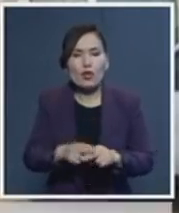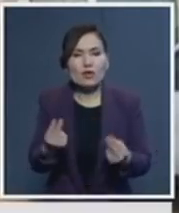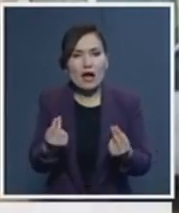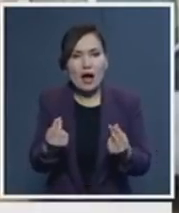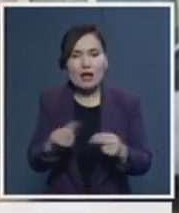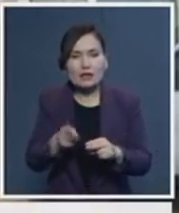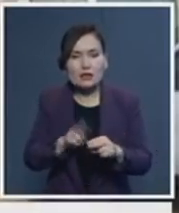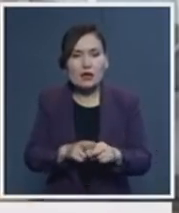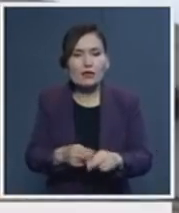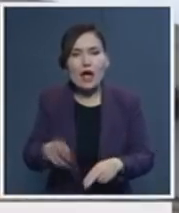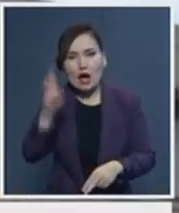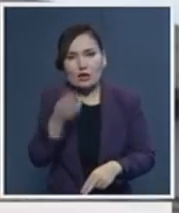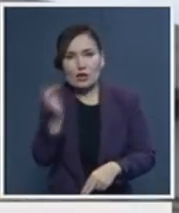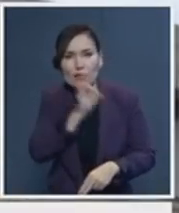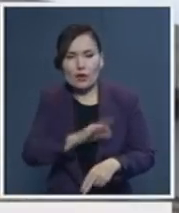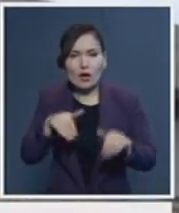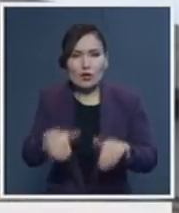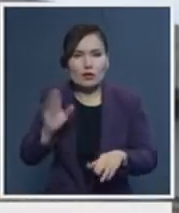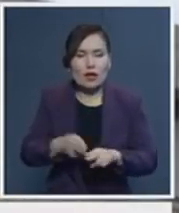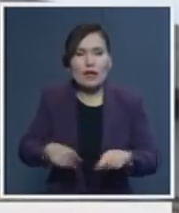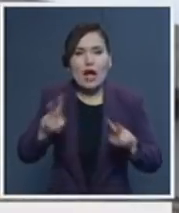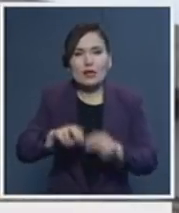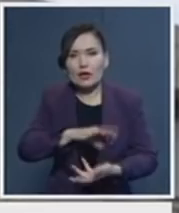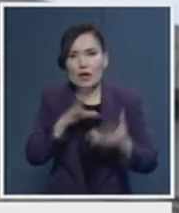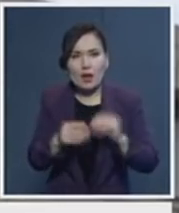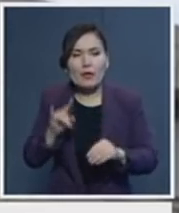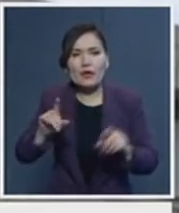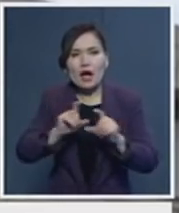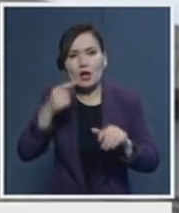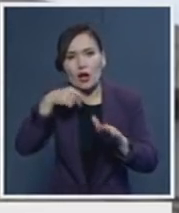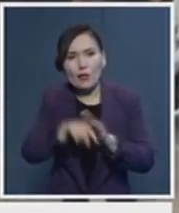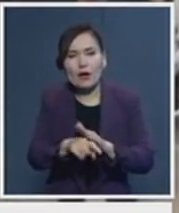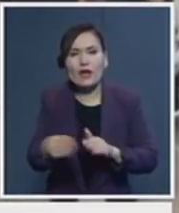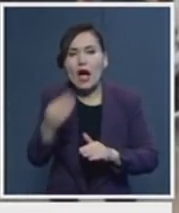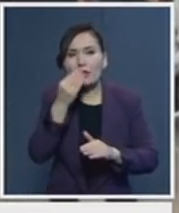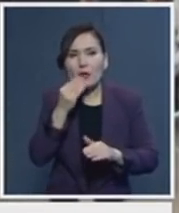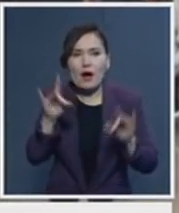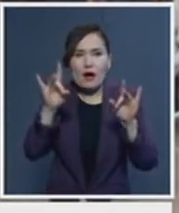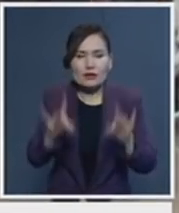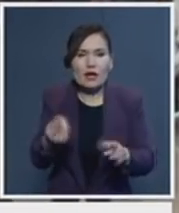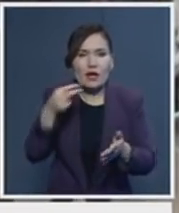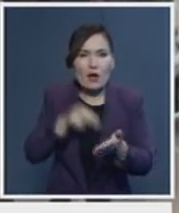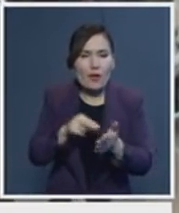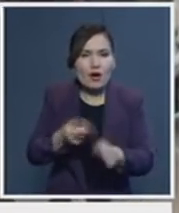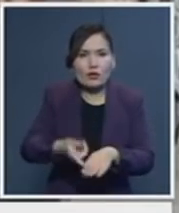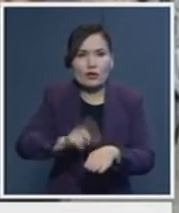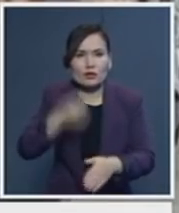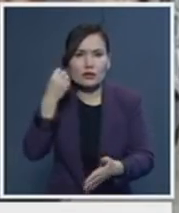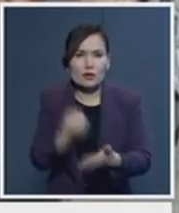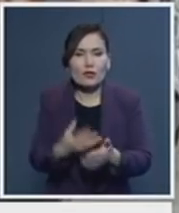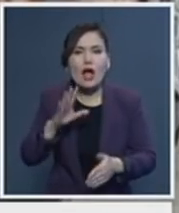тәркіленеді. Ақтау қалалық соты осындай шешім шығарды. Тексеру жүргізуге әуежай ішіндегі қоғамдық тамақтану орнындағы бағаның қымбаттығы себеп